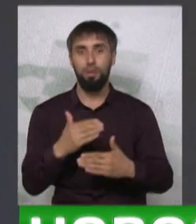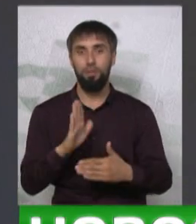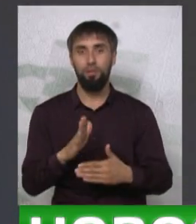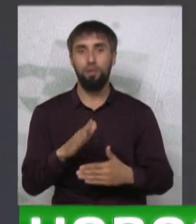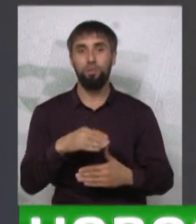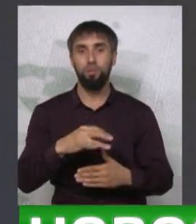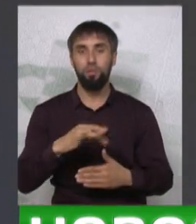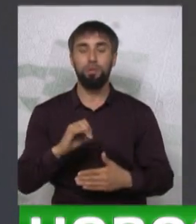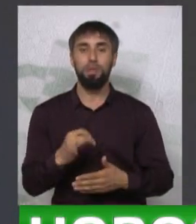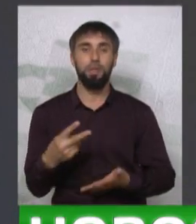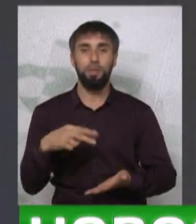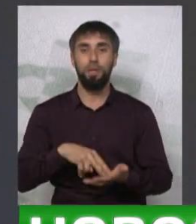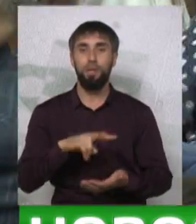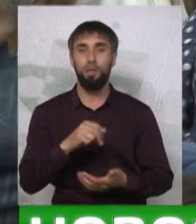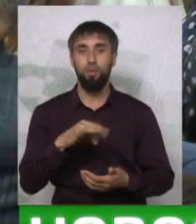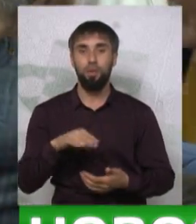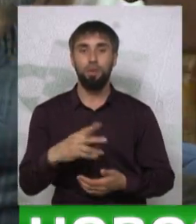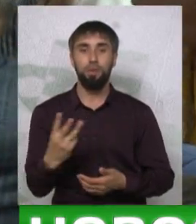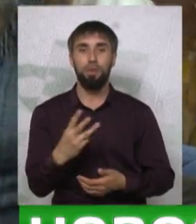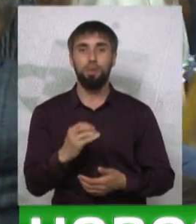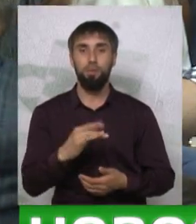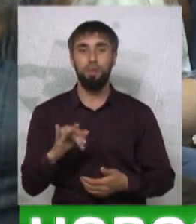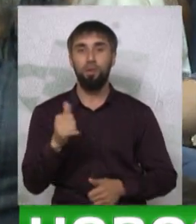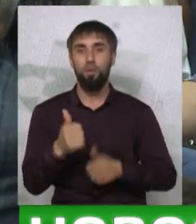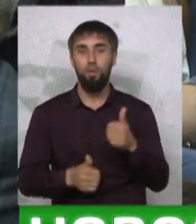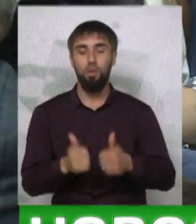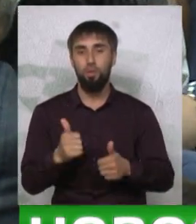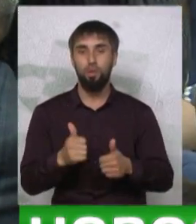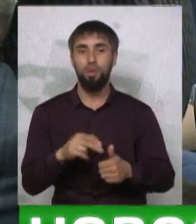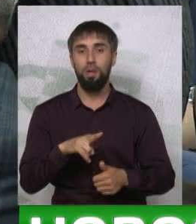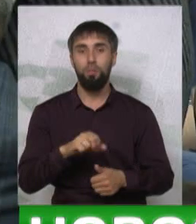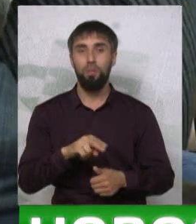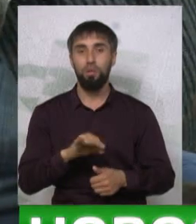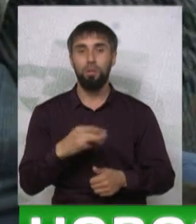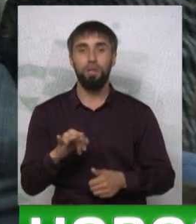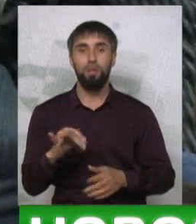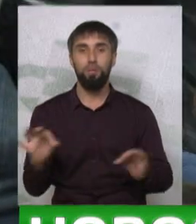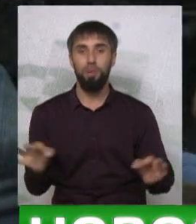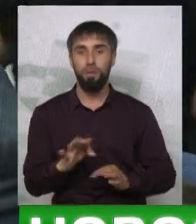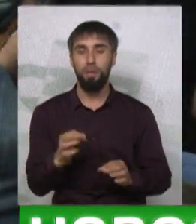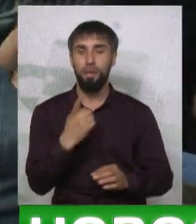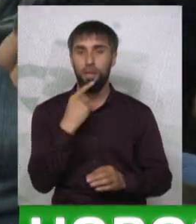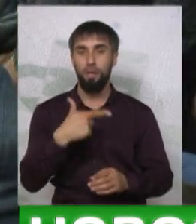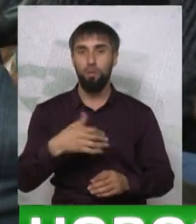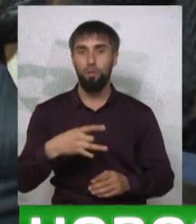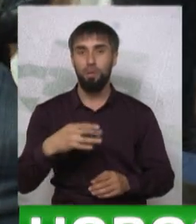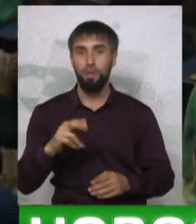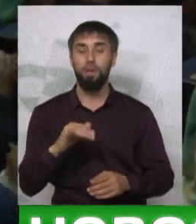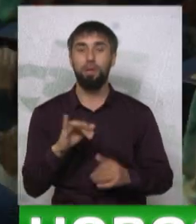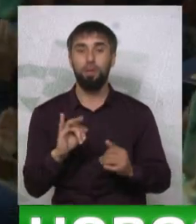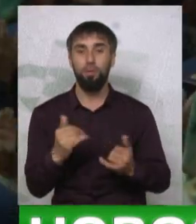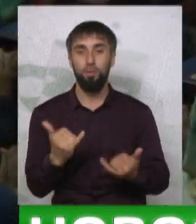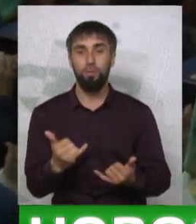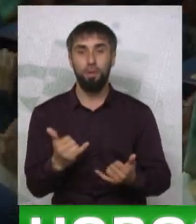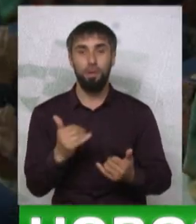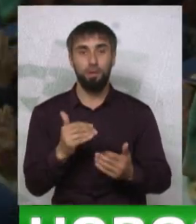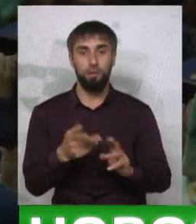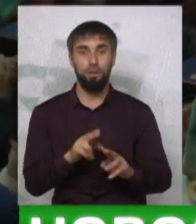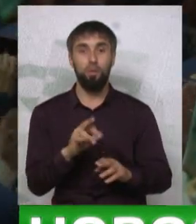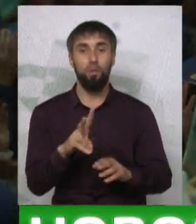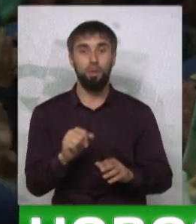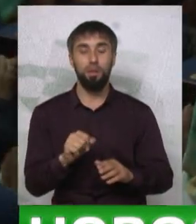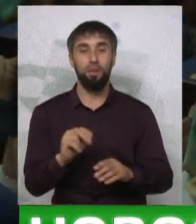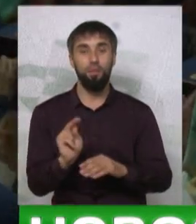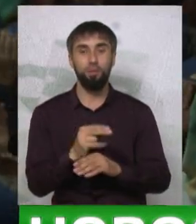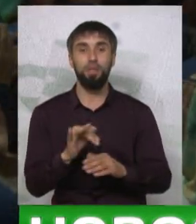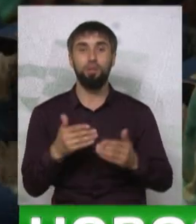творчестве, становилась лауреатом третьей степени конкурса патриотической песни «Красная гвоздика». И вот сейчас воспитанница, выпускница